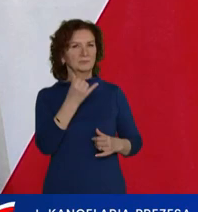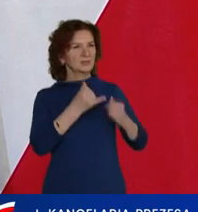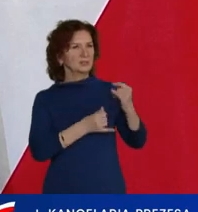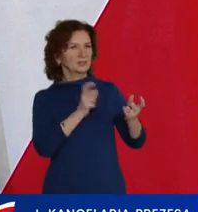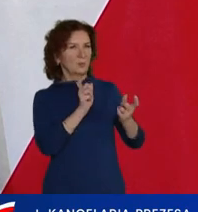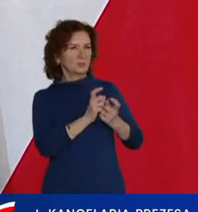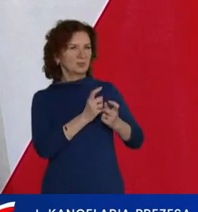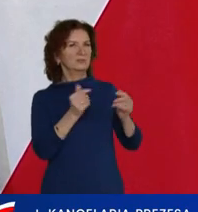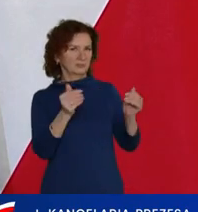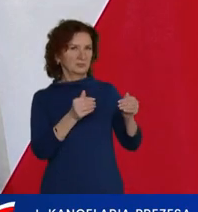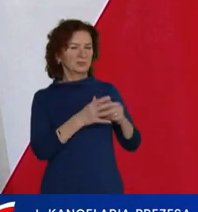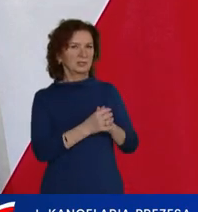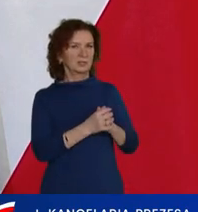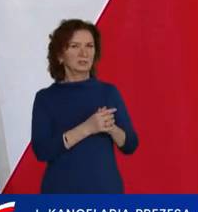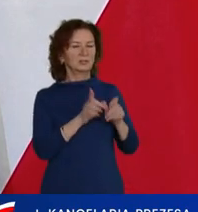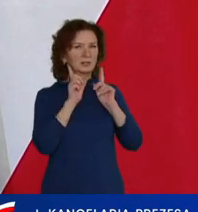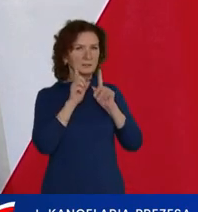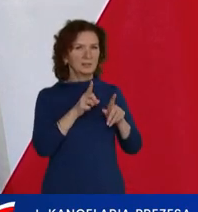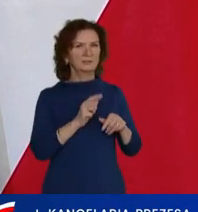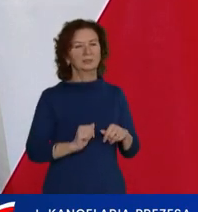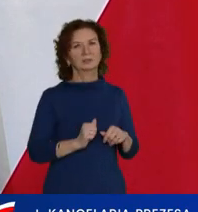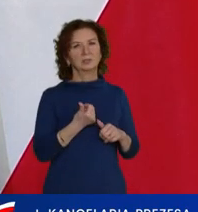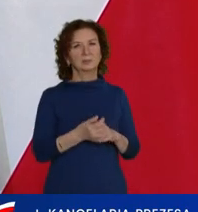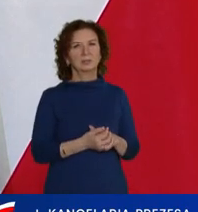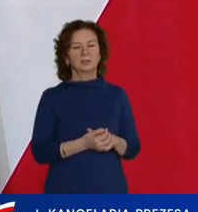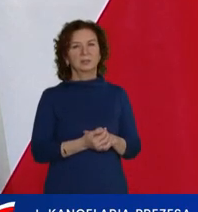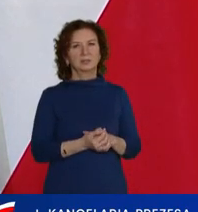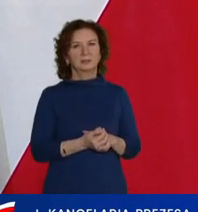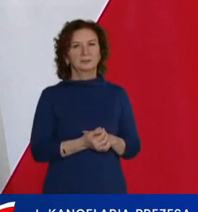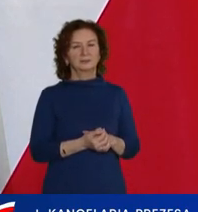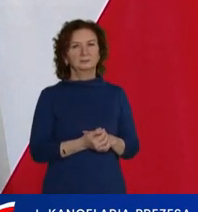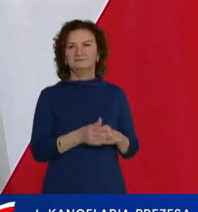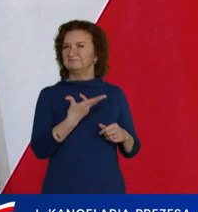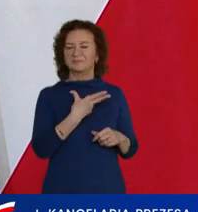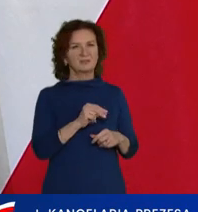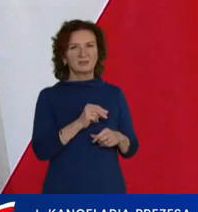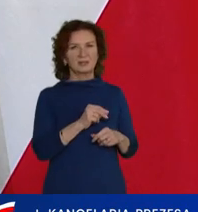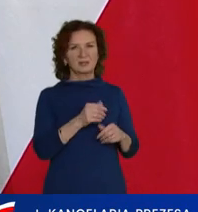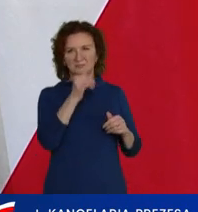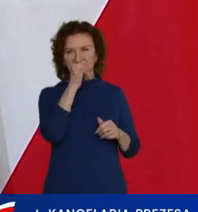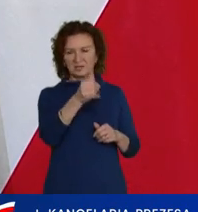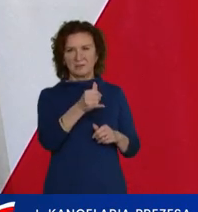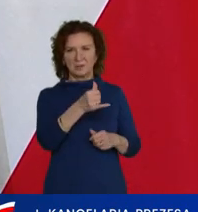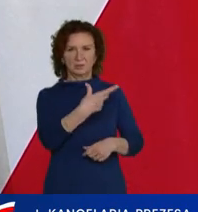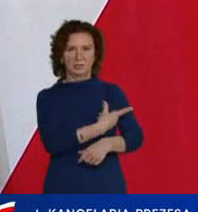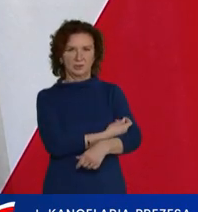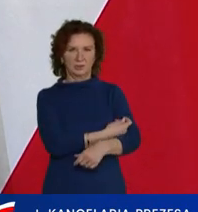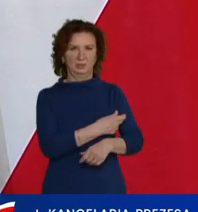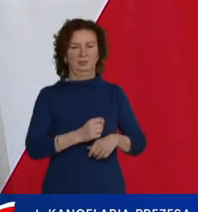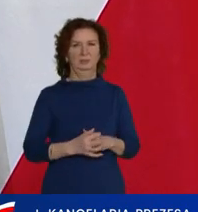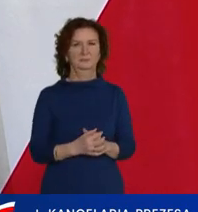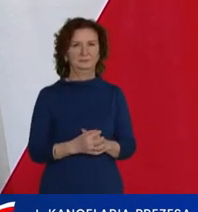przeciwwskazania, jest tak naprawdę przesłanką do niekwalifikowania, do